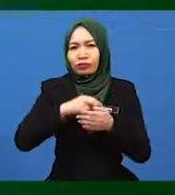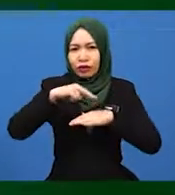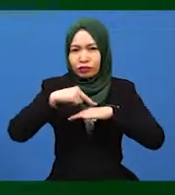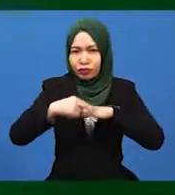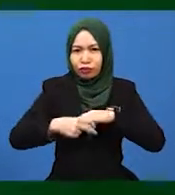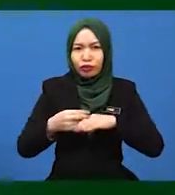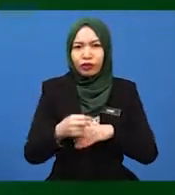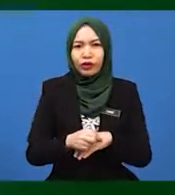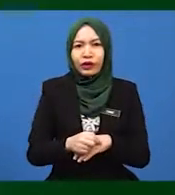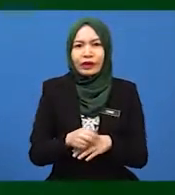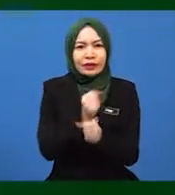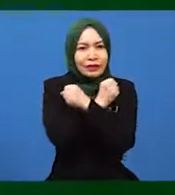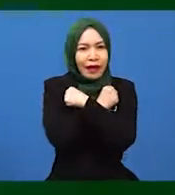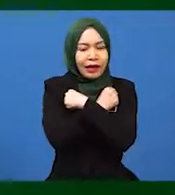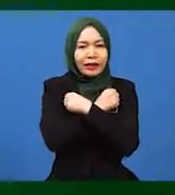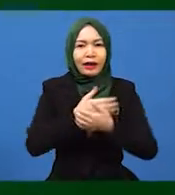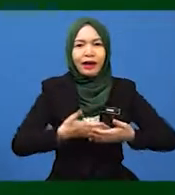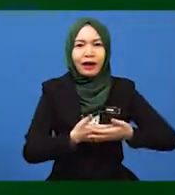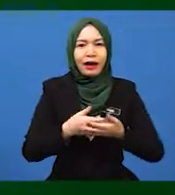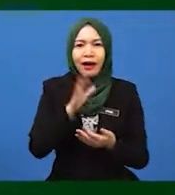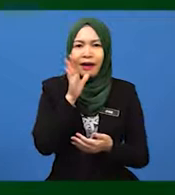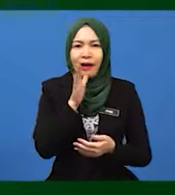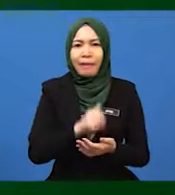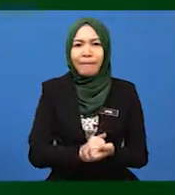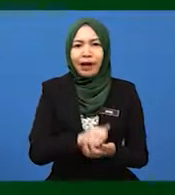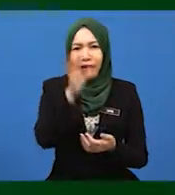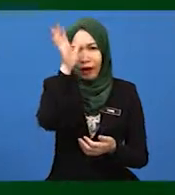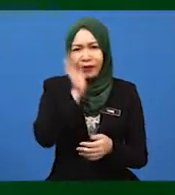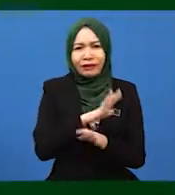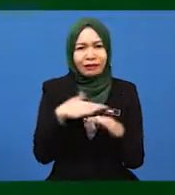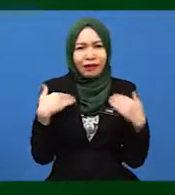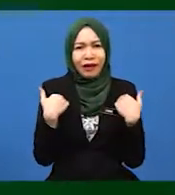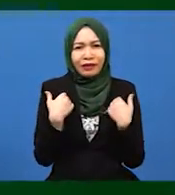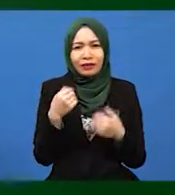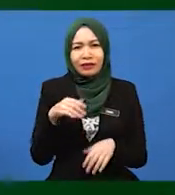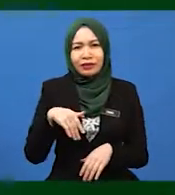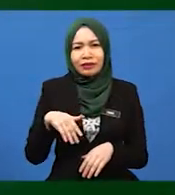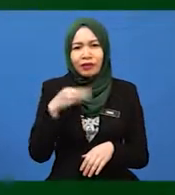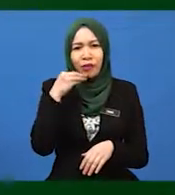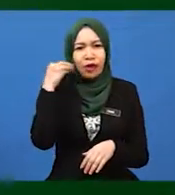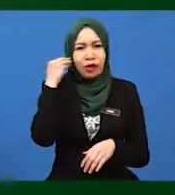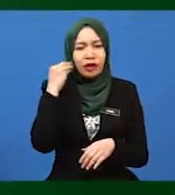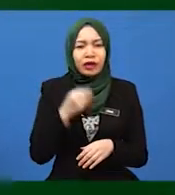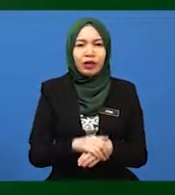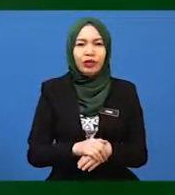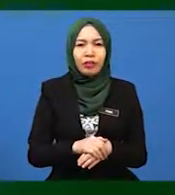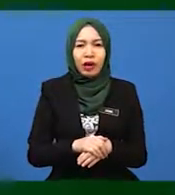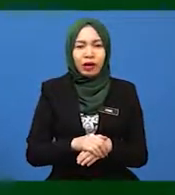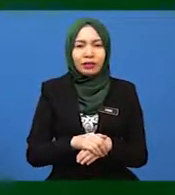ni. Nanti apa-apa susah pula. Baiklah, Mak. Ali turun